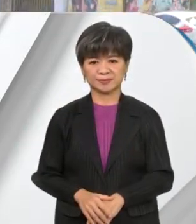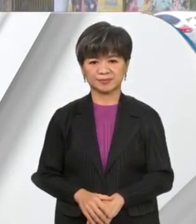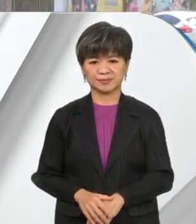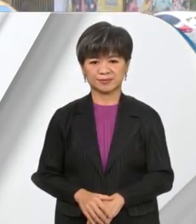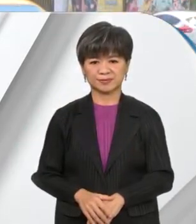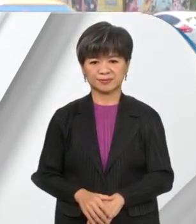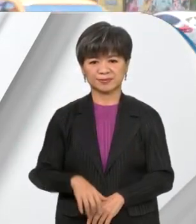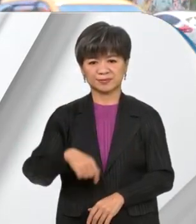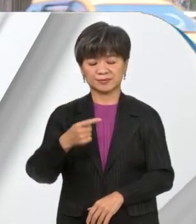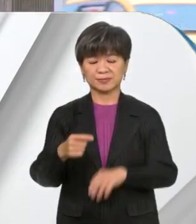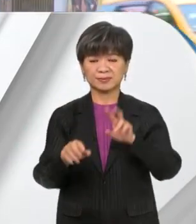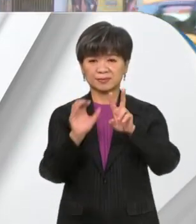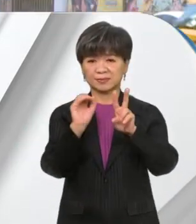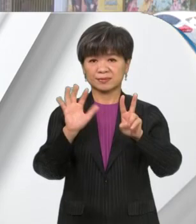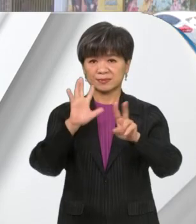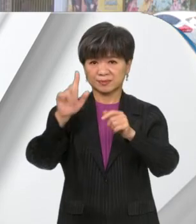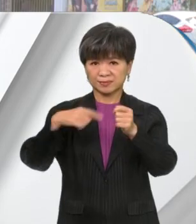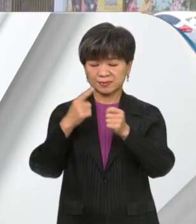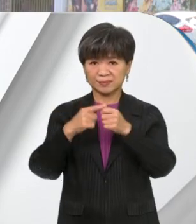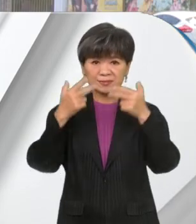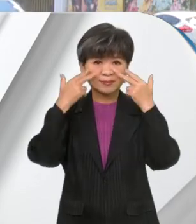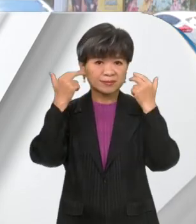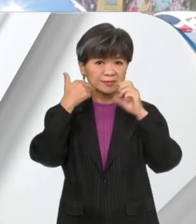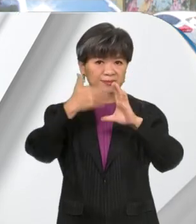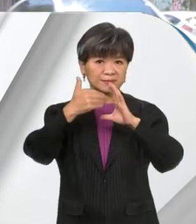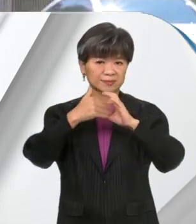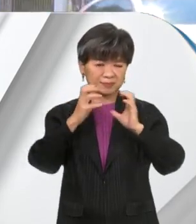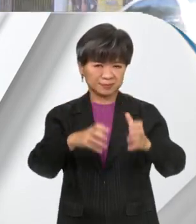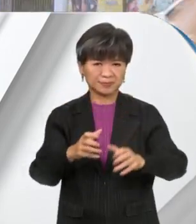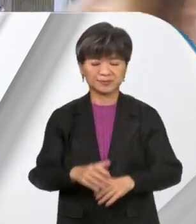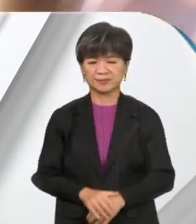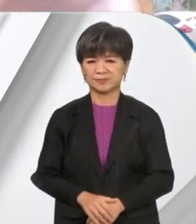接下来2025年，因全民电视台成立的。